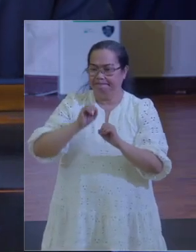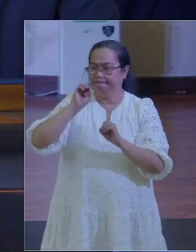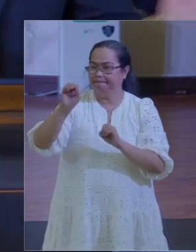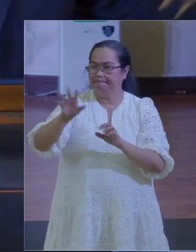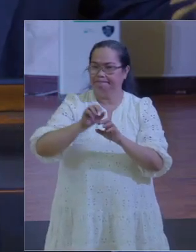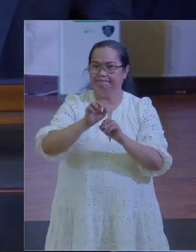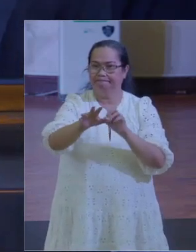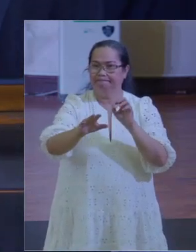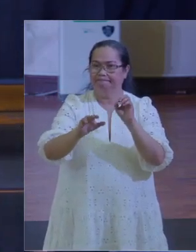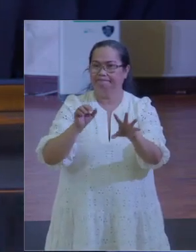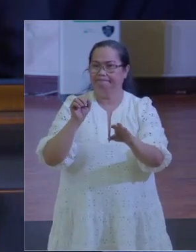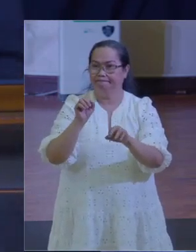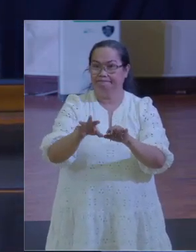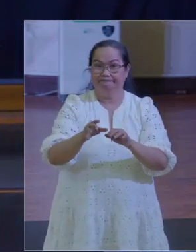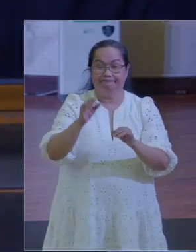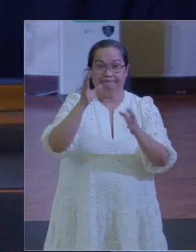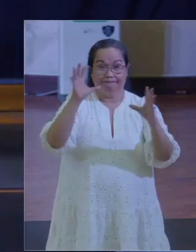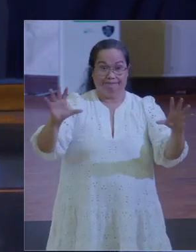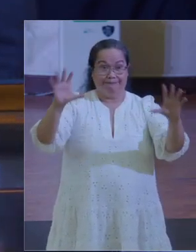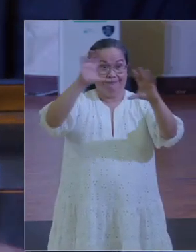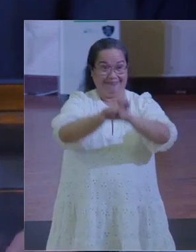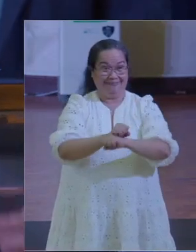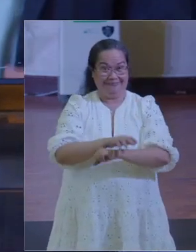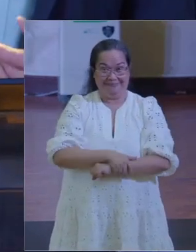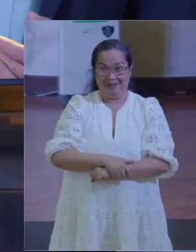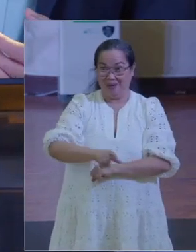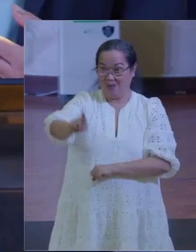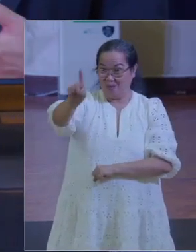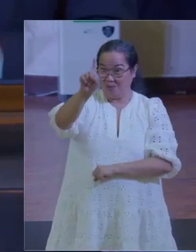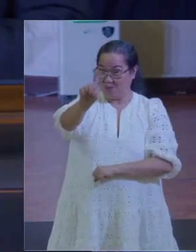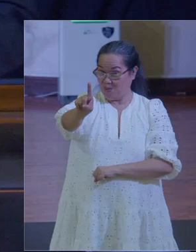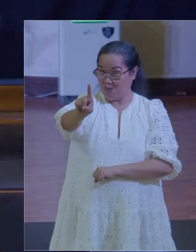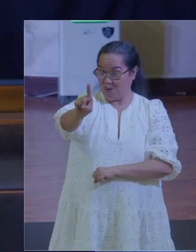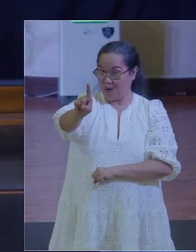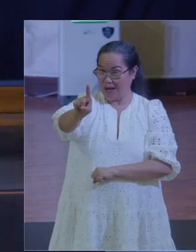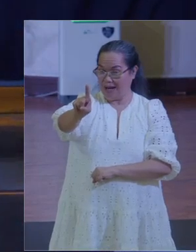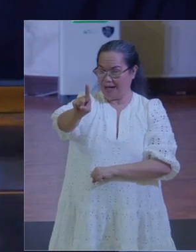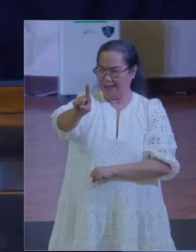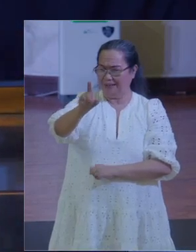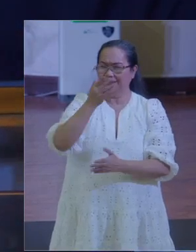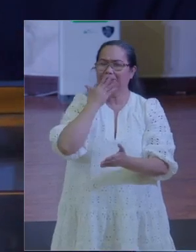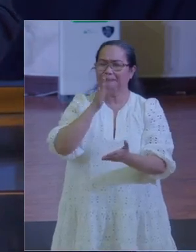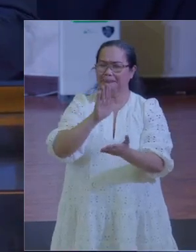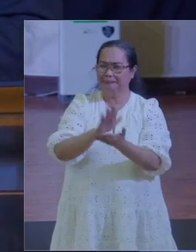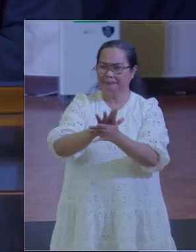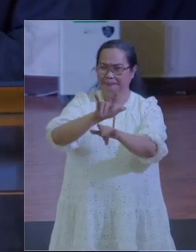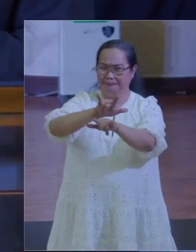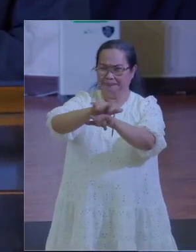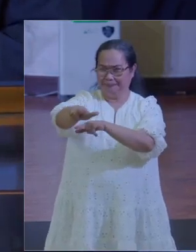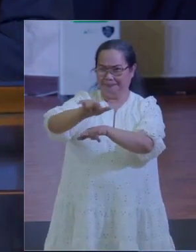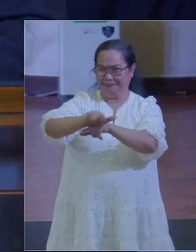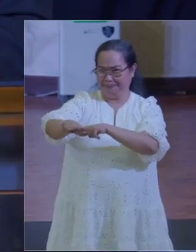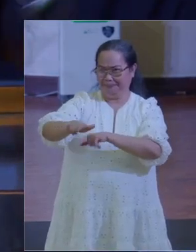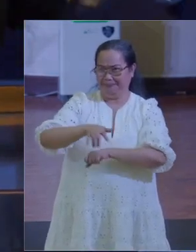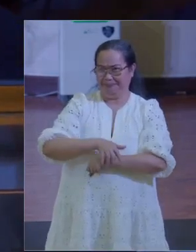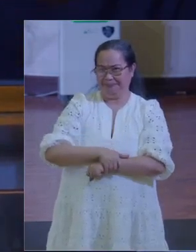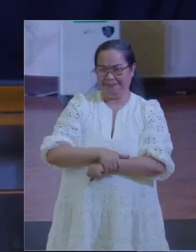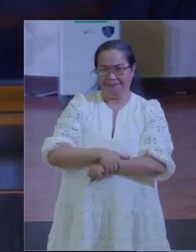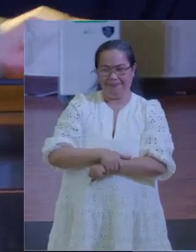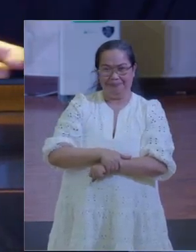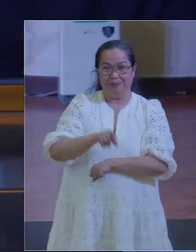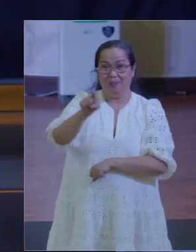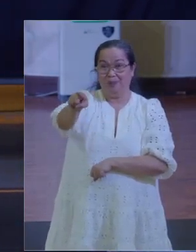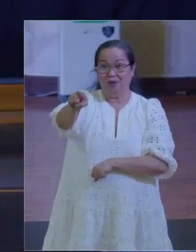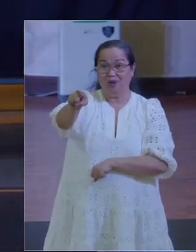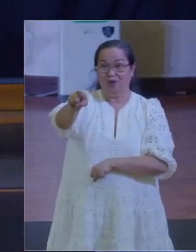iyo. So final thoughts po. Ang isa sa pinakamasamang anyo ng panlilinlang ay